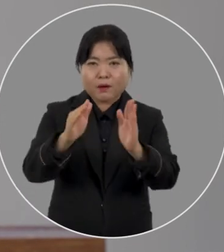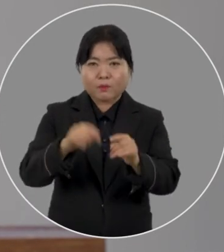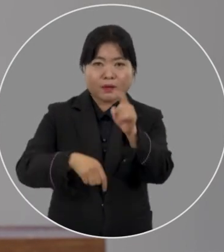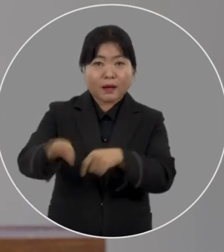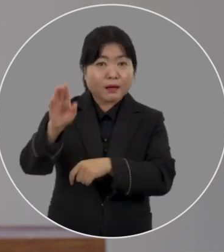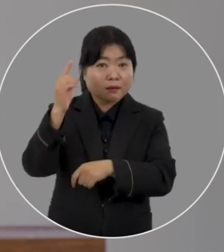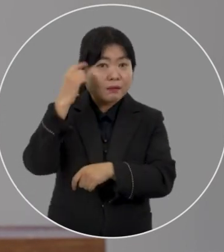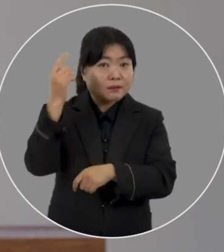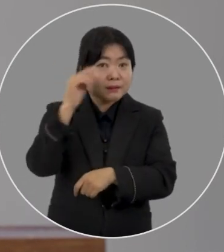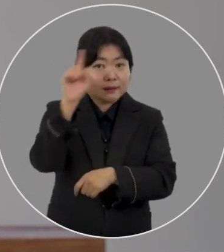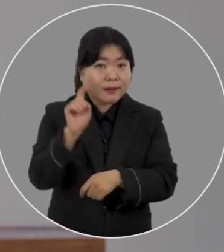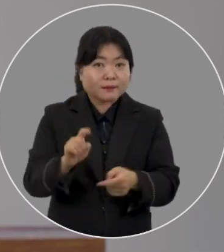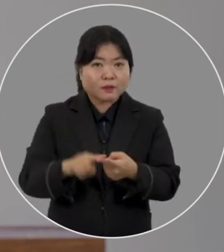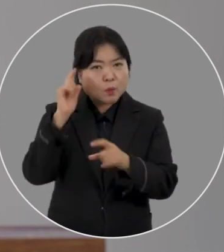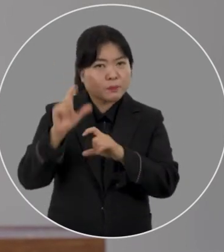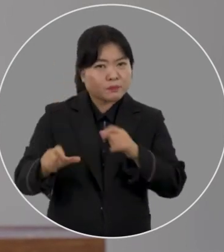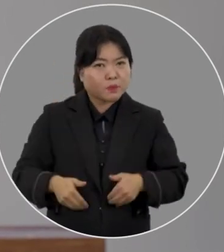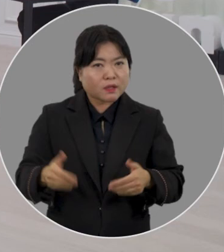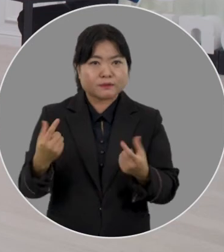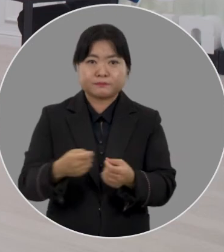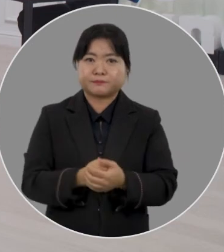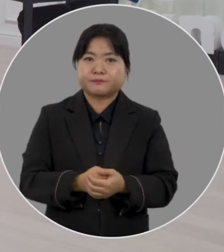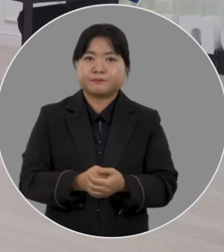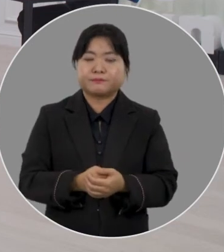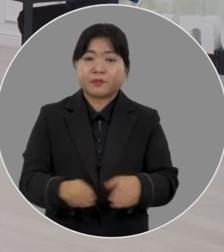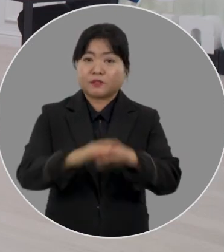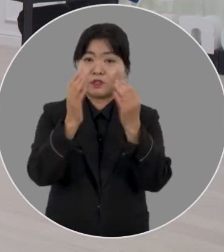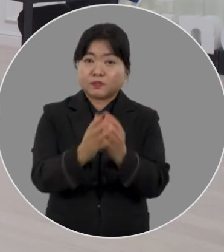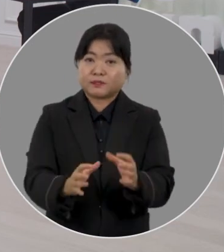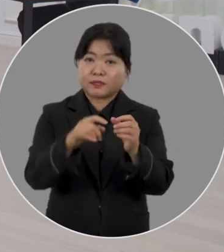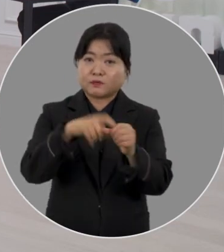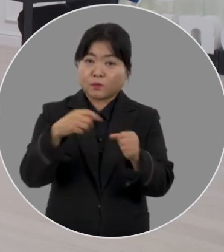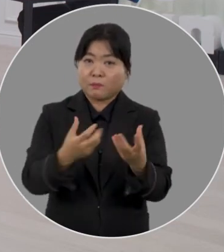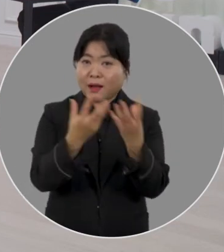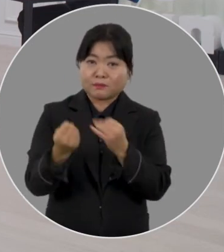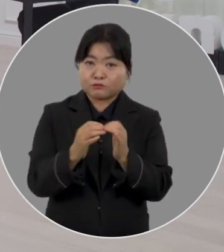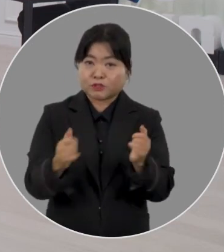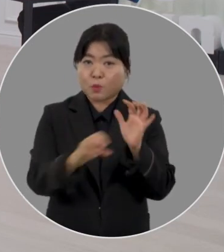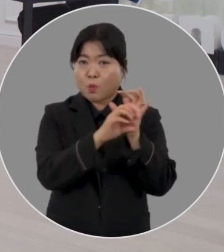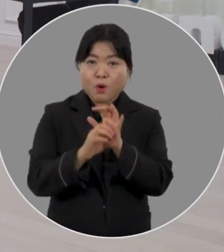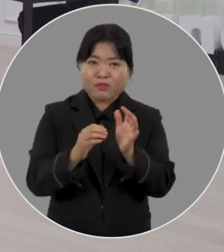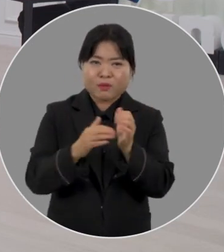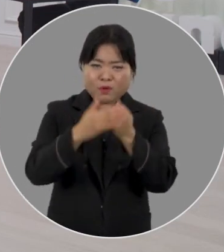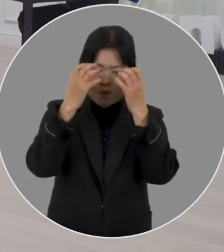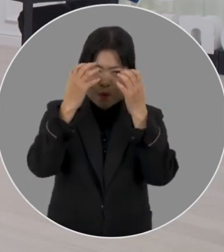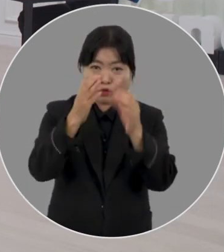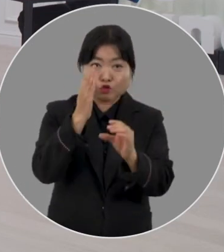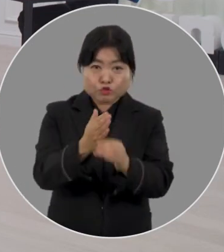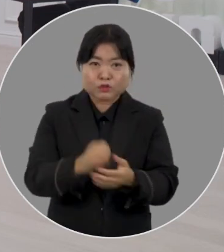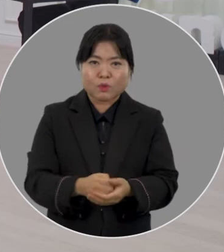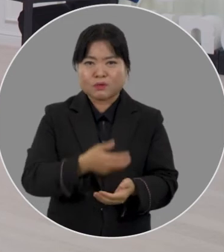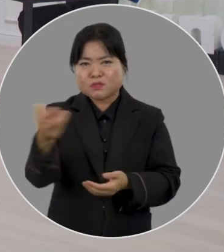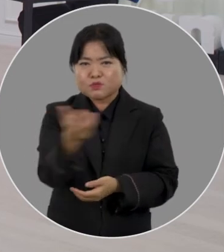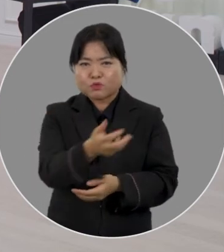거에 대한 좀 고민이 필요한 시기가 아닌가 싶습니다. 전 세계적으로 많은 분들이 이제 코로나로 인해서 고통을 받고 있고 사실 뭐